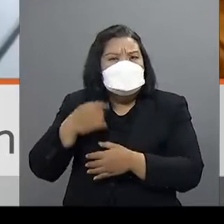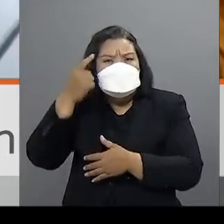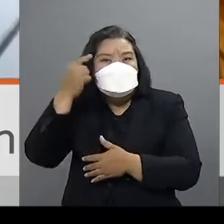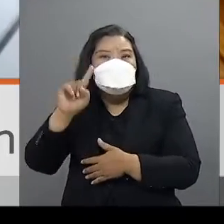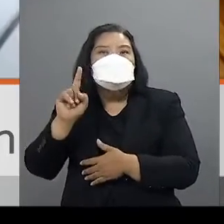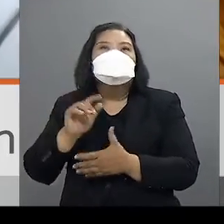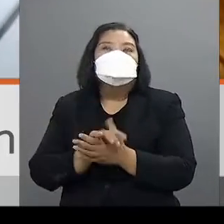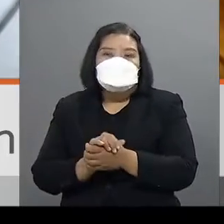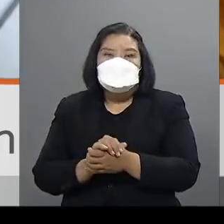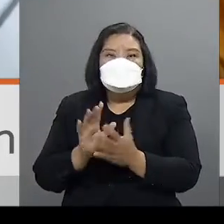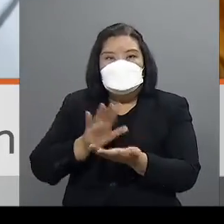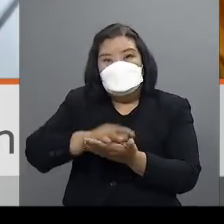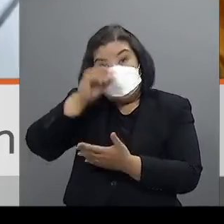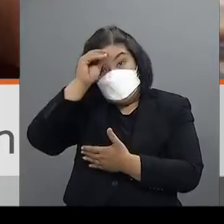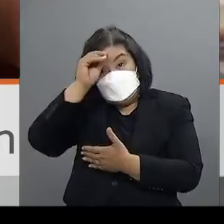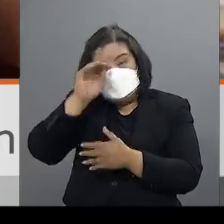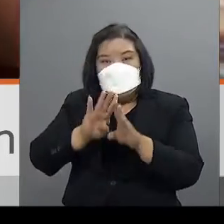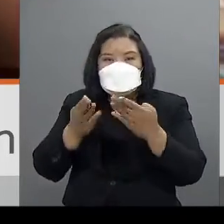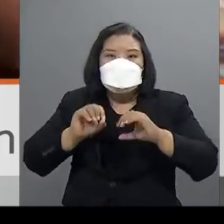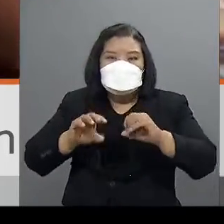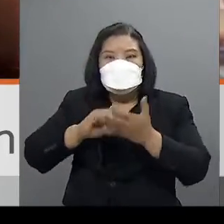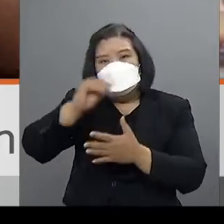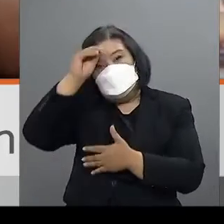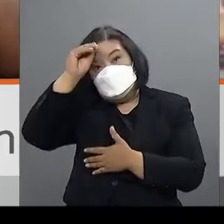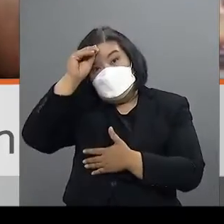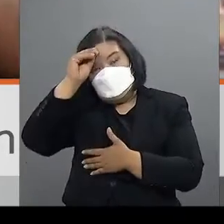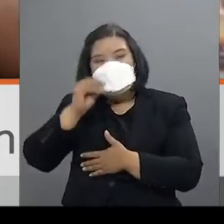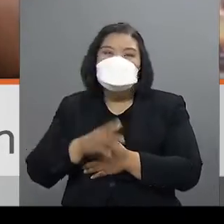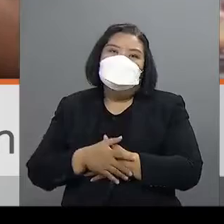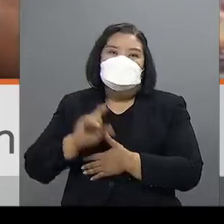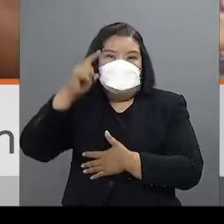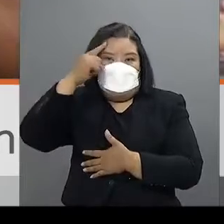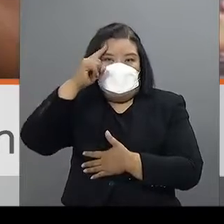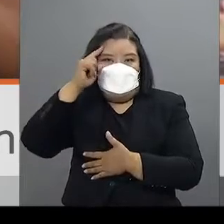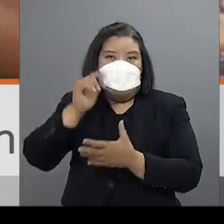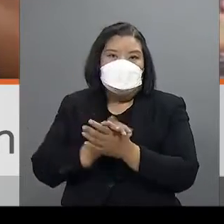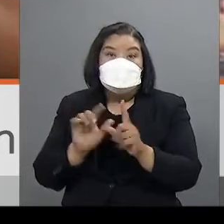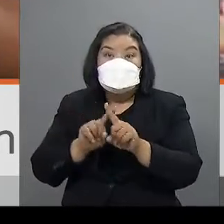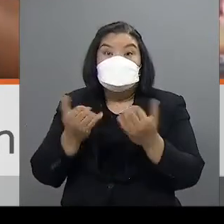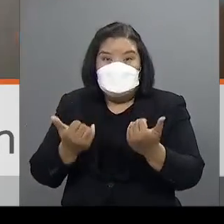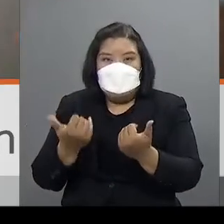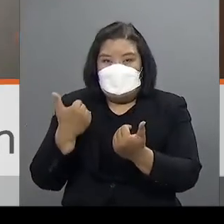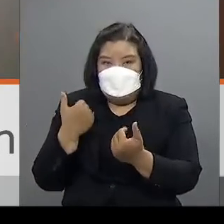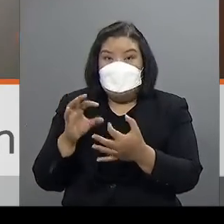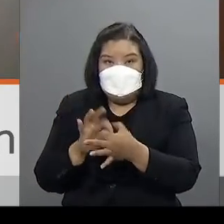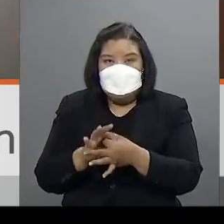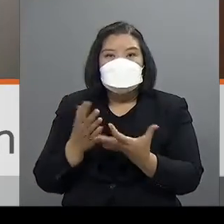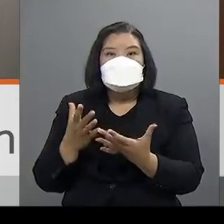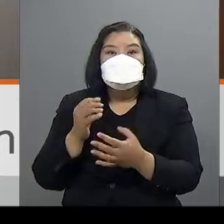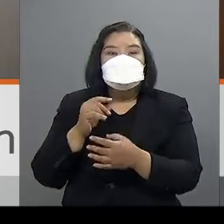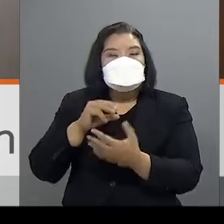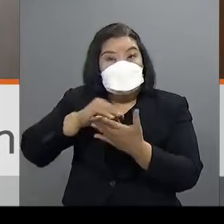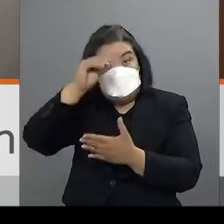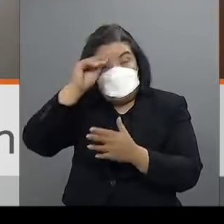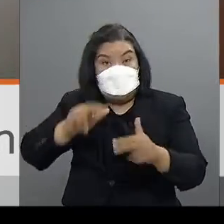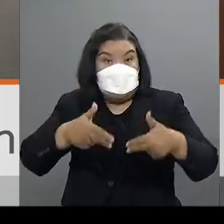ารถกลับมาทำการเรียนการสอนแบบปกติได้เมื่อไหร่ค่ะแต่ว่าจากการประเมินผลการเรียนแบบออนไลน์ก็สร้างความกังว